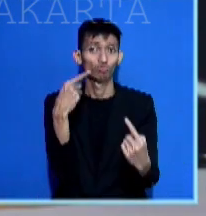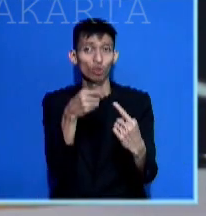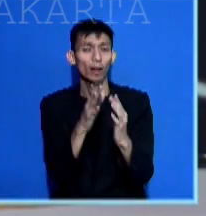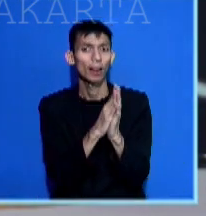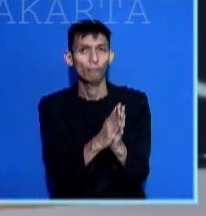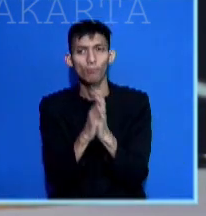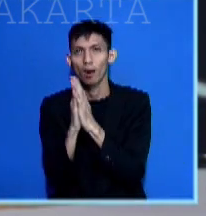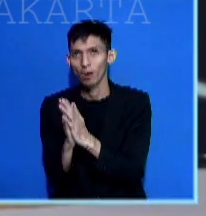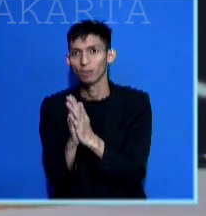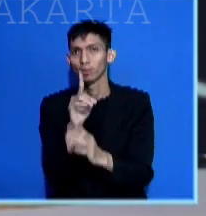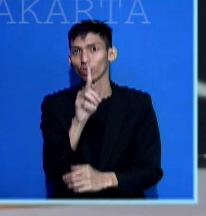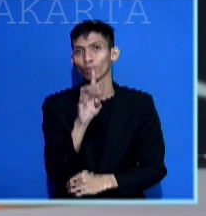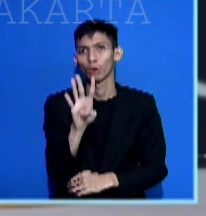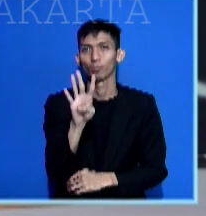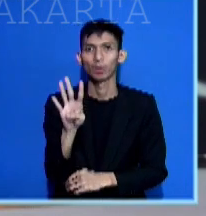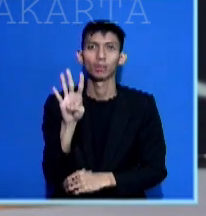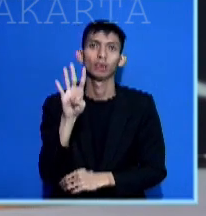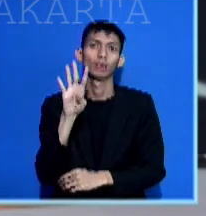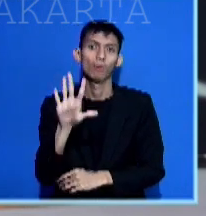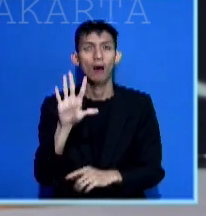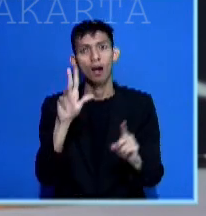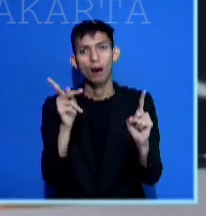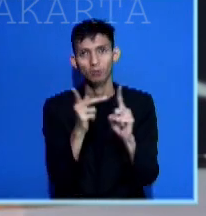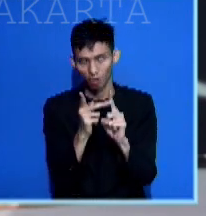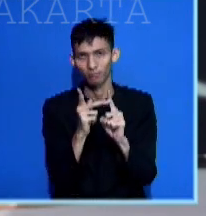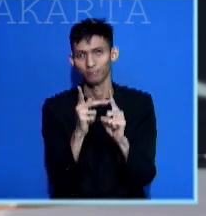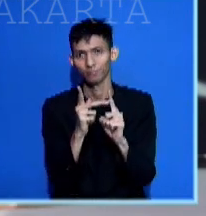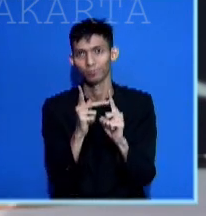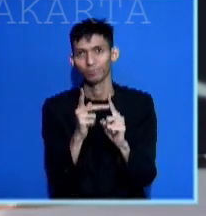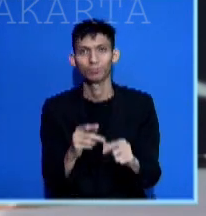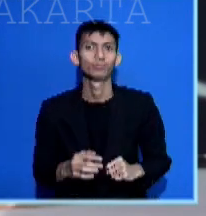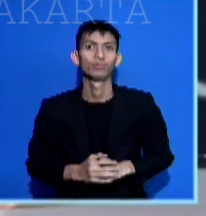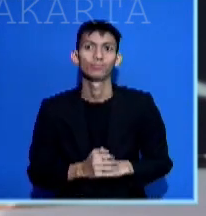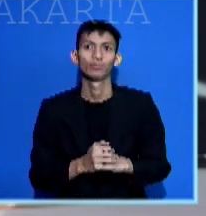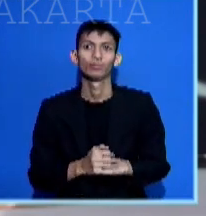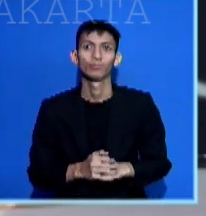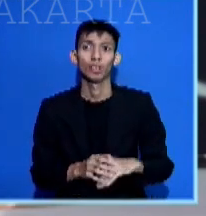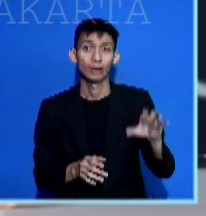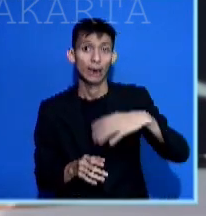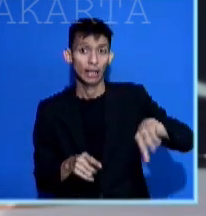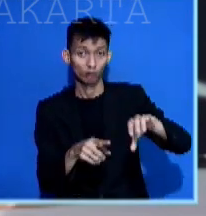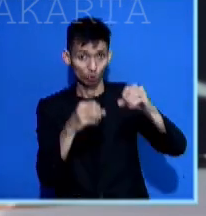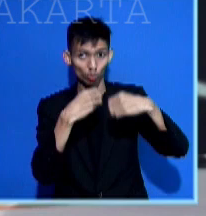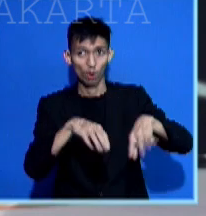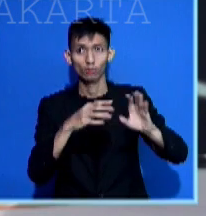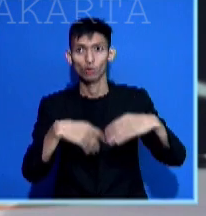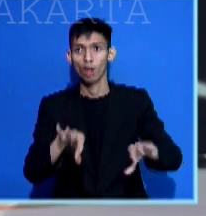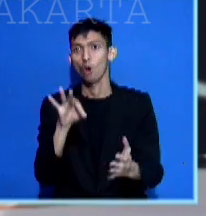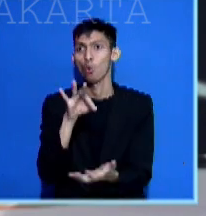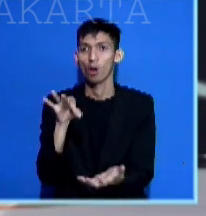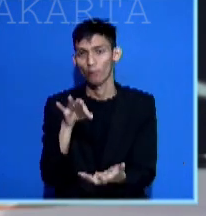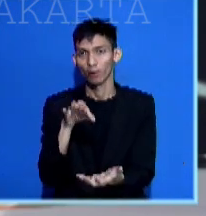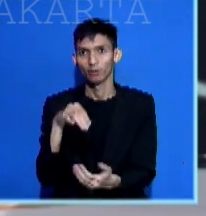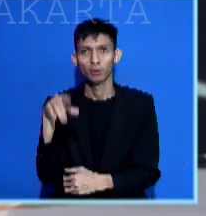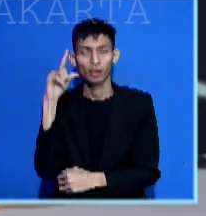Fitri 1445 Hijriah. Salah satunya dengan menyasar tempat penjualan oleh-oleh makanan di Kapanewon Kalasan Sleman,